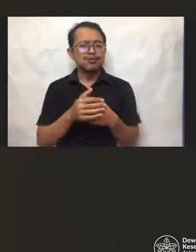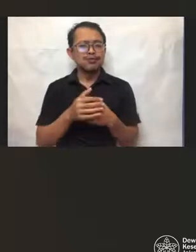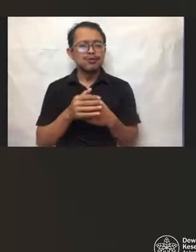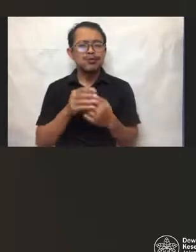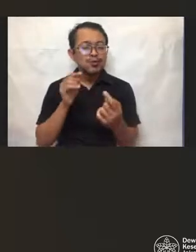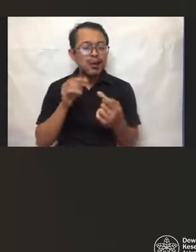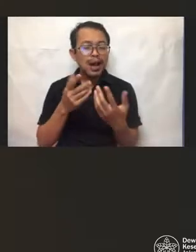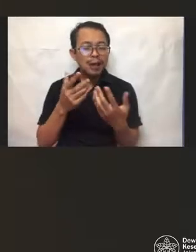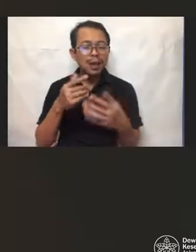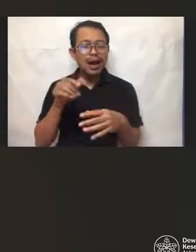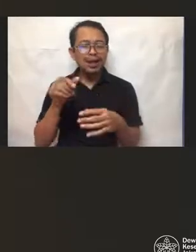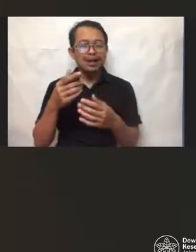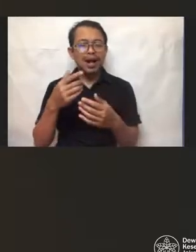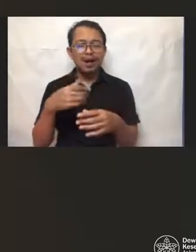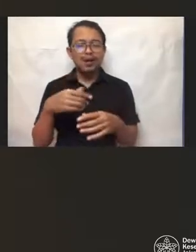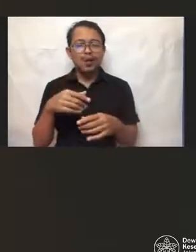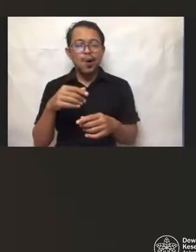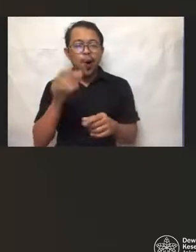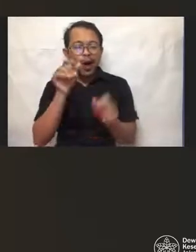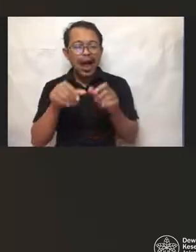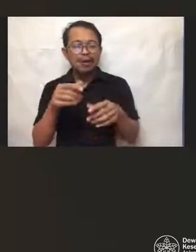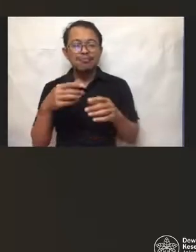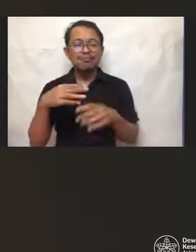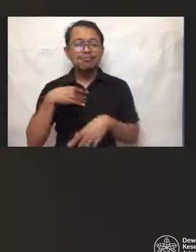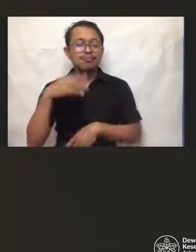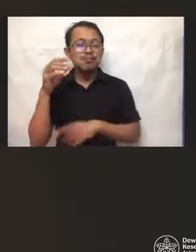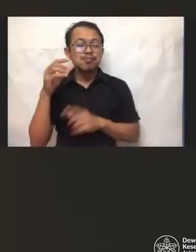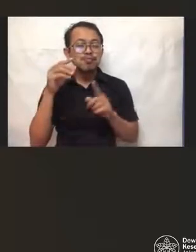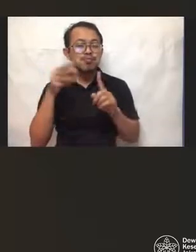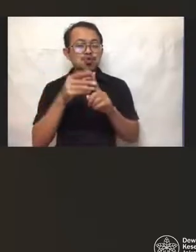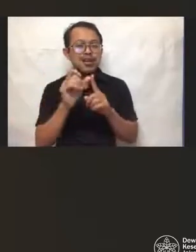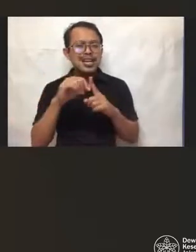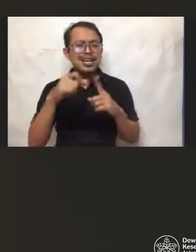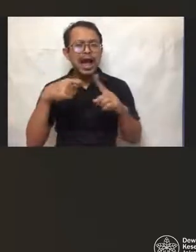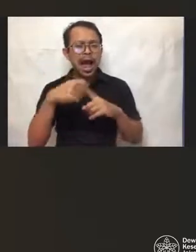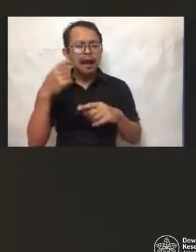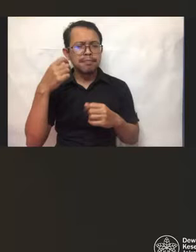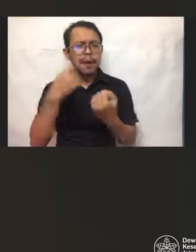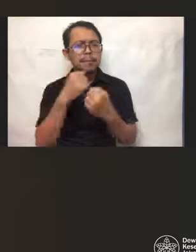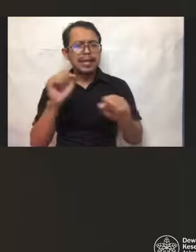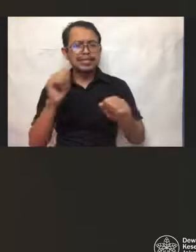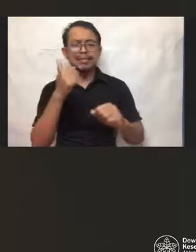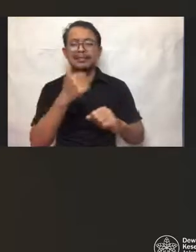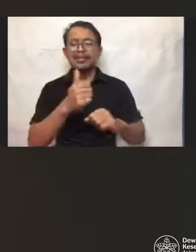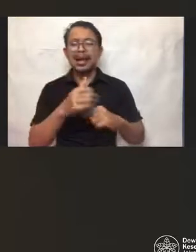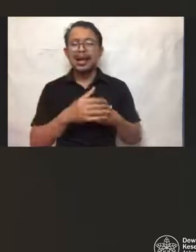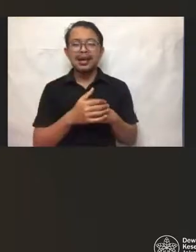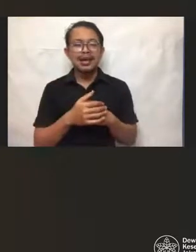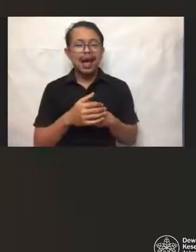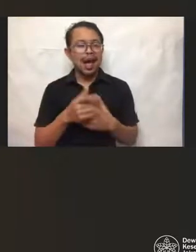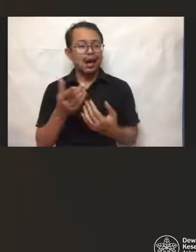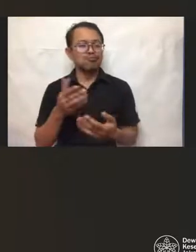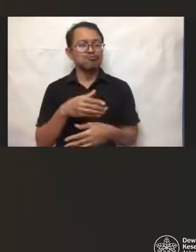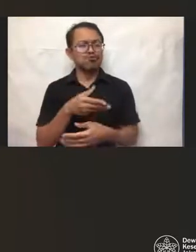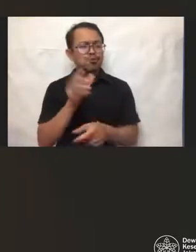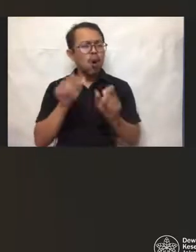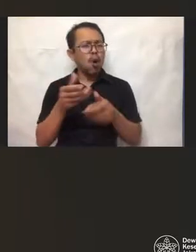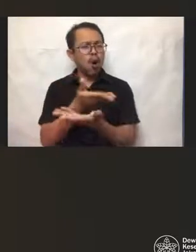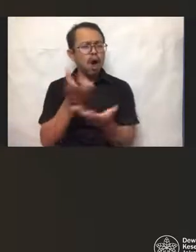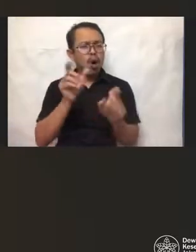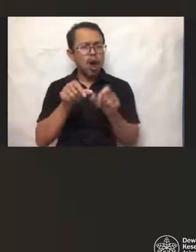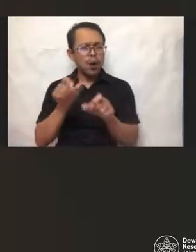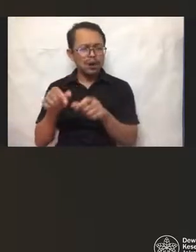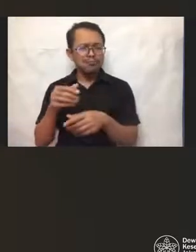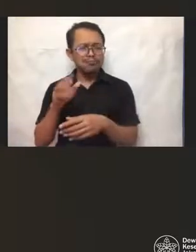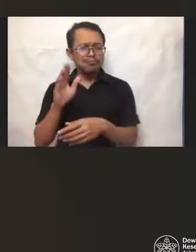dari perbudakan. Itu menarik kan bahwa ilmu pengetahuan itu sangat berharga. Bahkan juga kita semua pasti tahu ya bahwa ayat